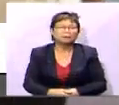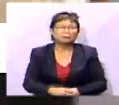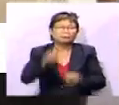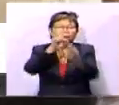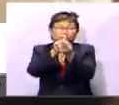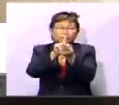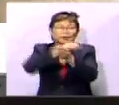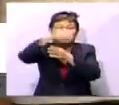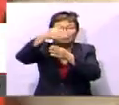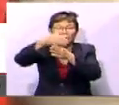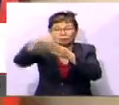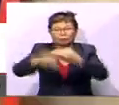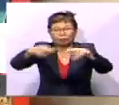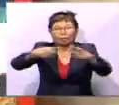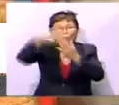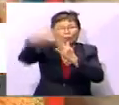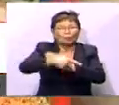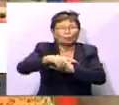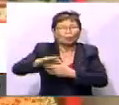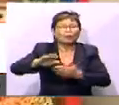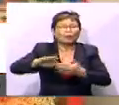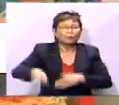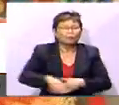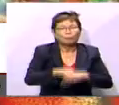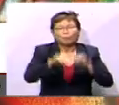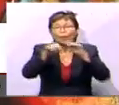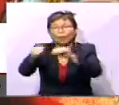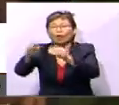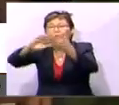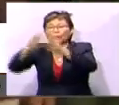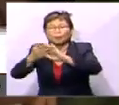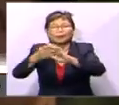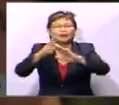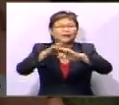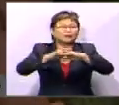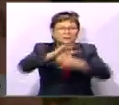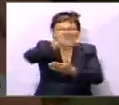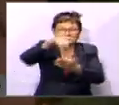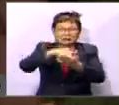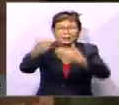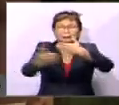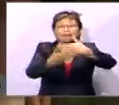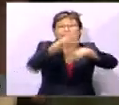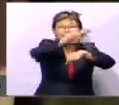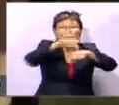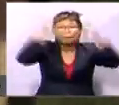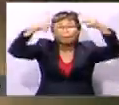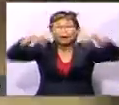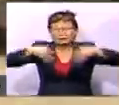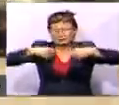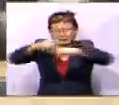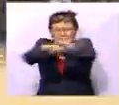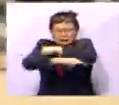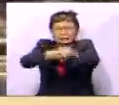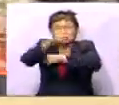Beliau ditemui selepas melancarkan program Mobile Community Transformation Center di Balik Pulau. Sementara itu, Pengarah Kesihatan Negeri Dr.